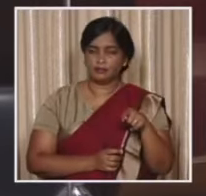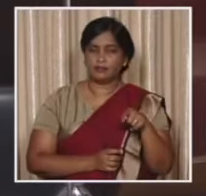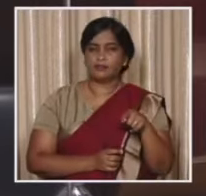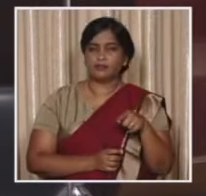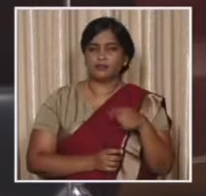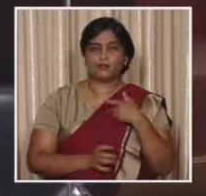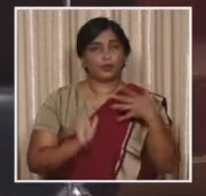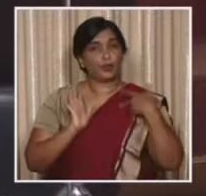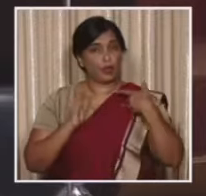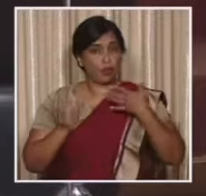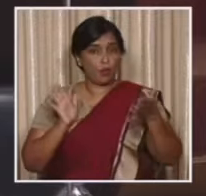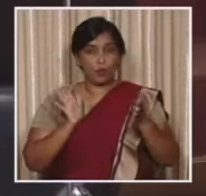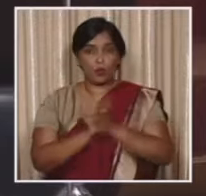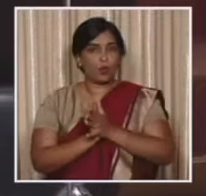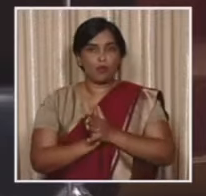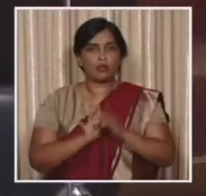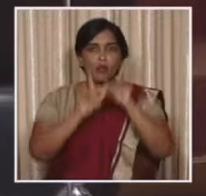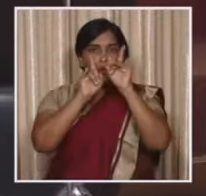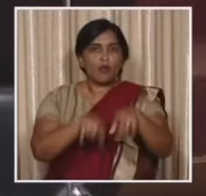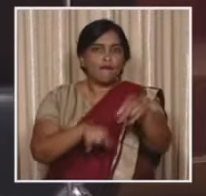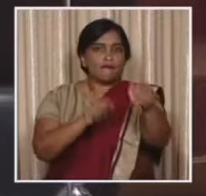Apa itu ke ini kotak meiva ke beri kerana.